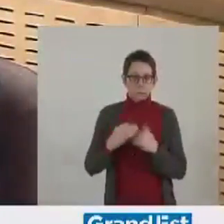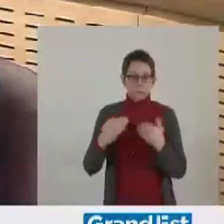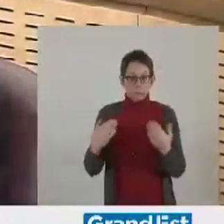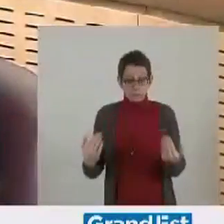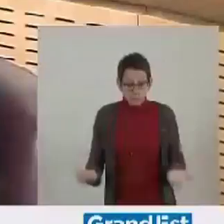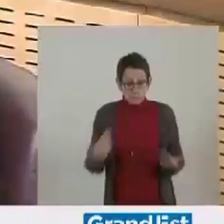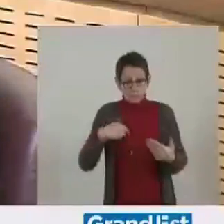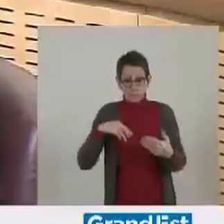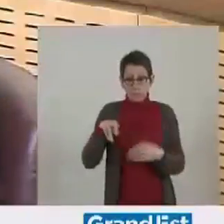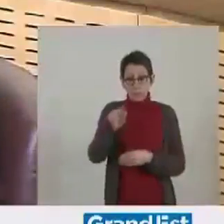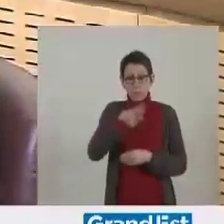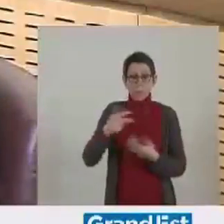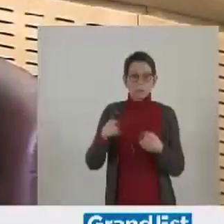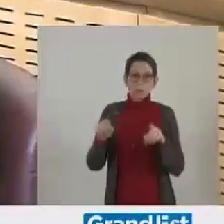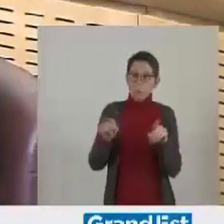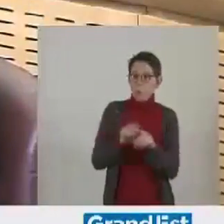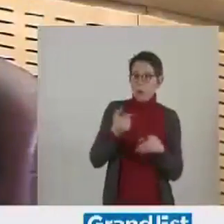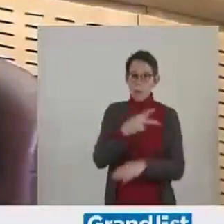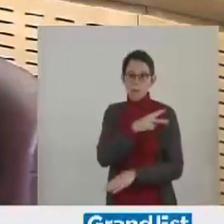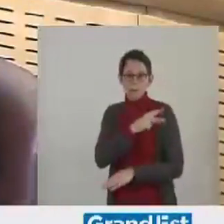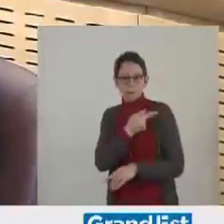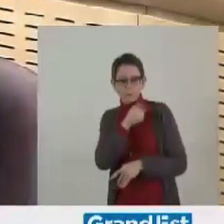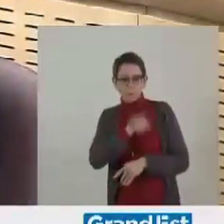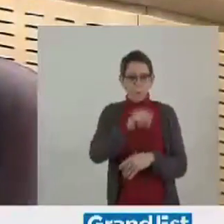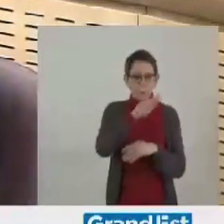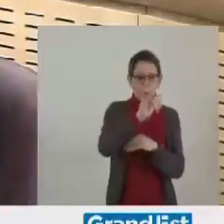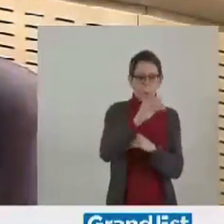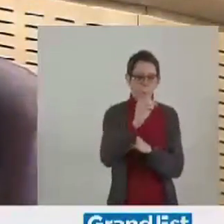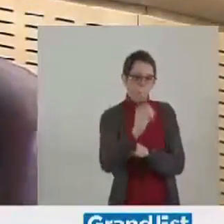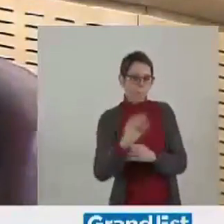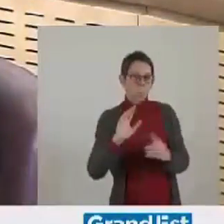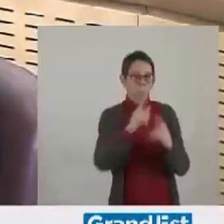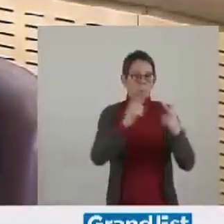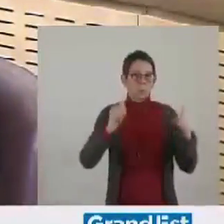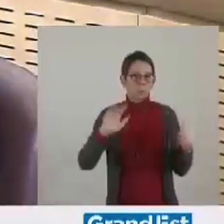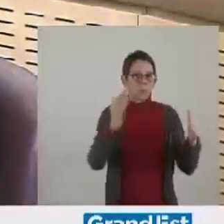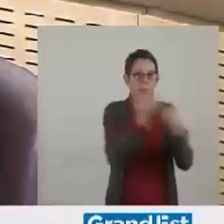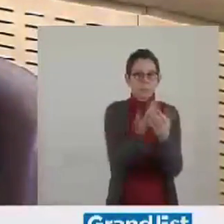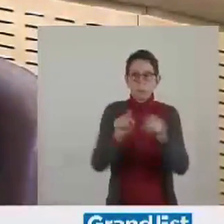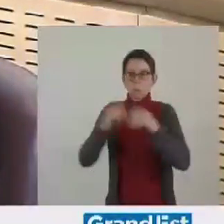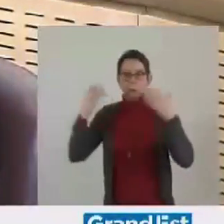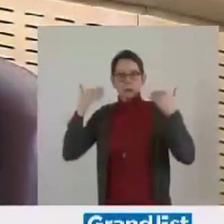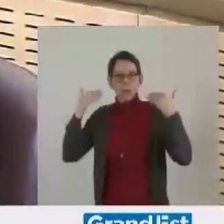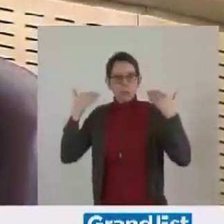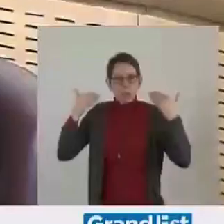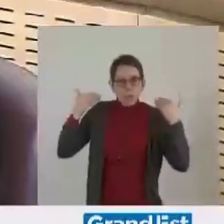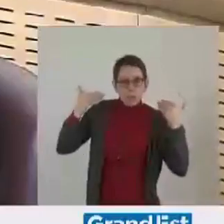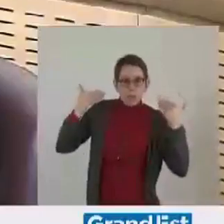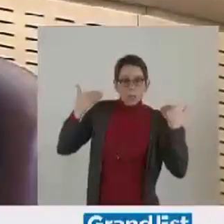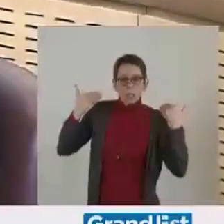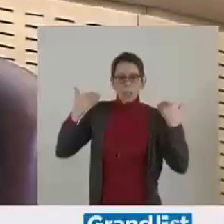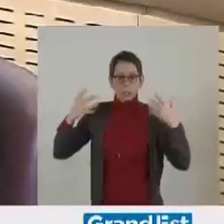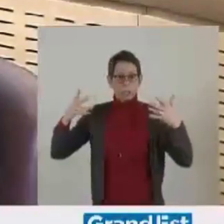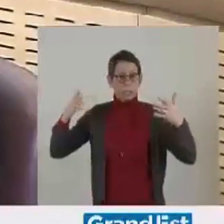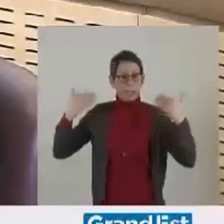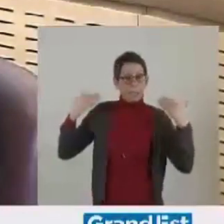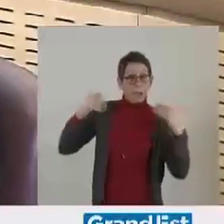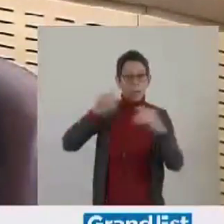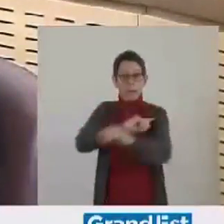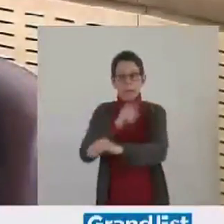file dans tous les compartiments de l'environnement. Biodiversité, air, climat, énergie, planification des